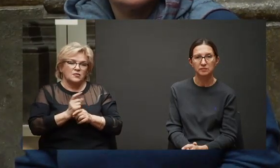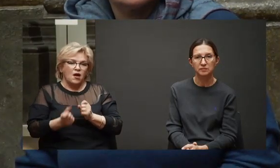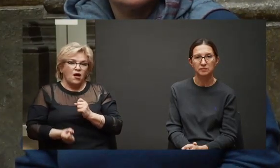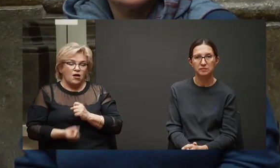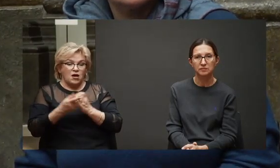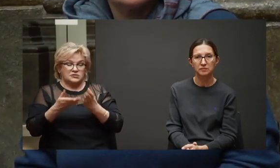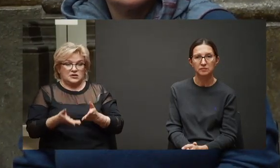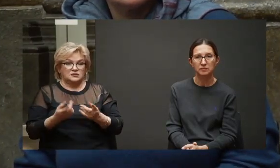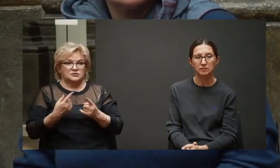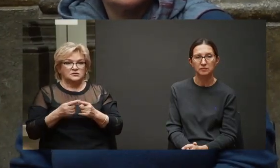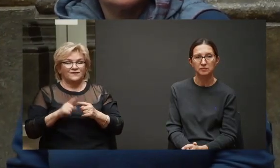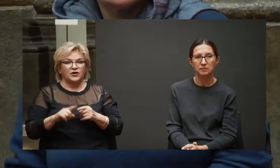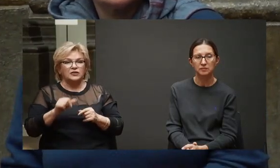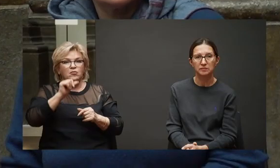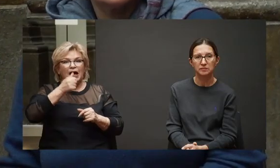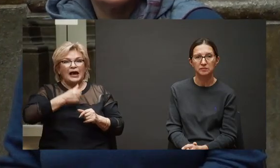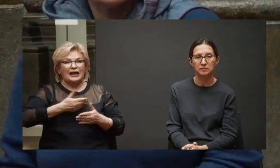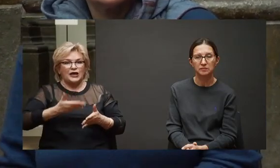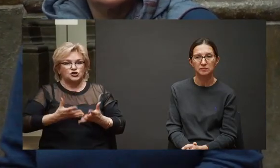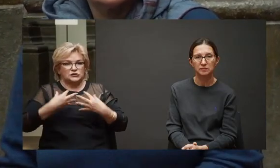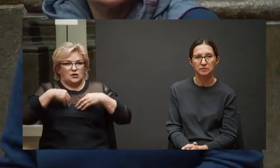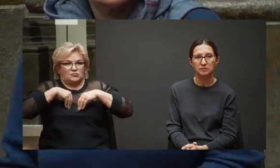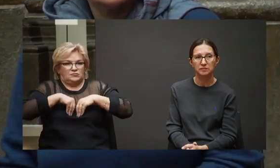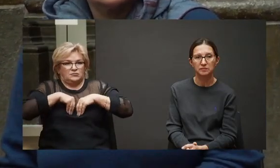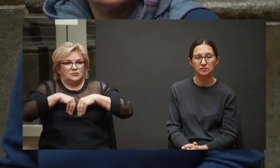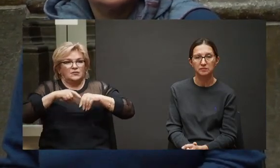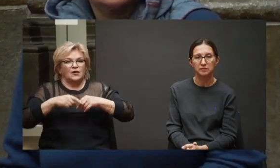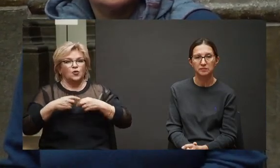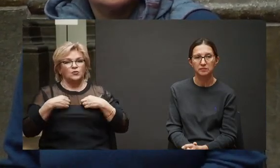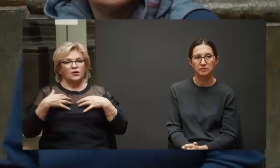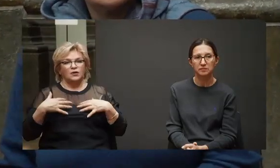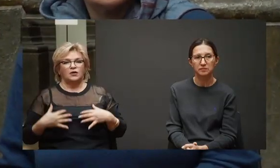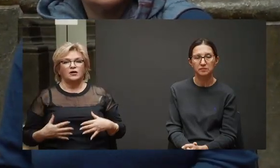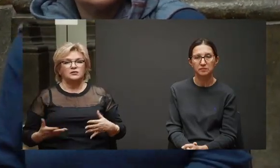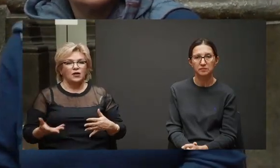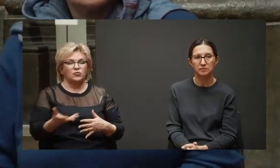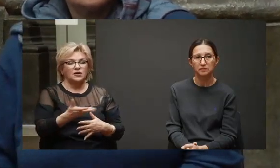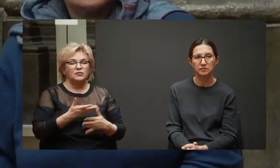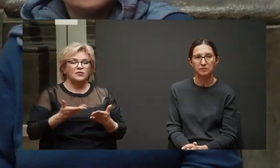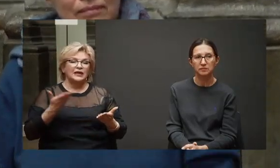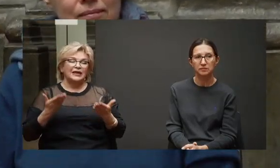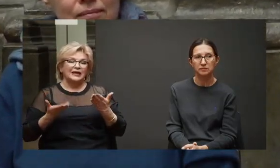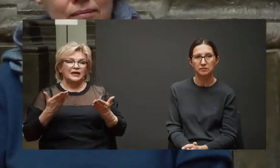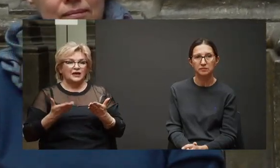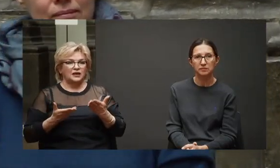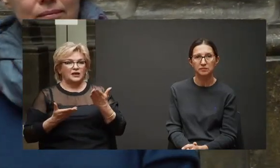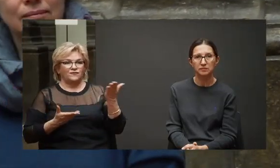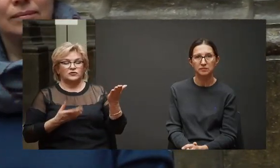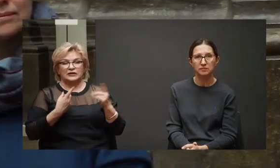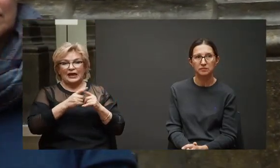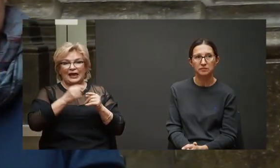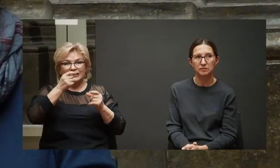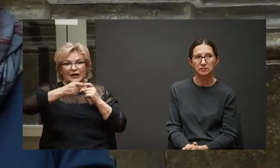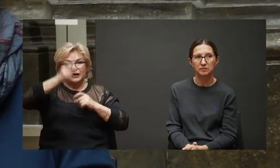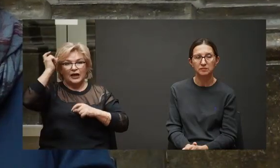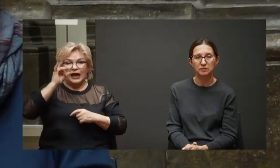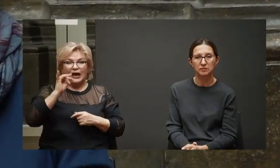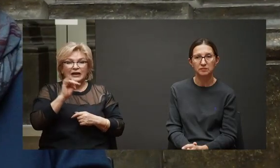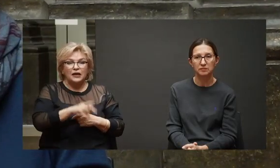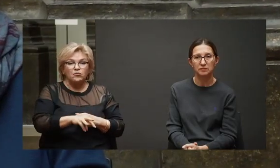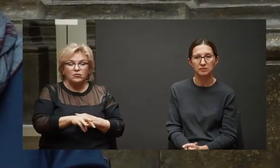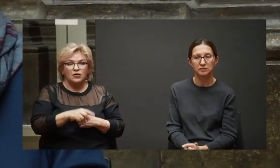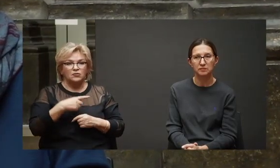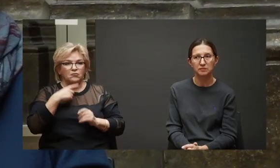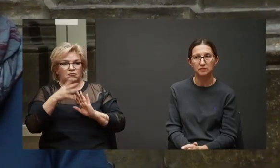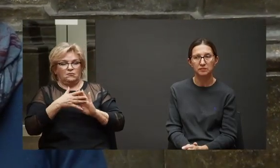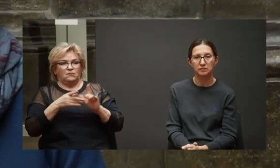оказаться вот в этом греческом теле каком-то таком расслабленном, или вот это Рим, и мы сразу понимаем,